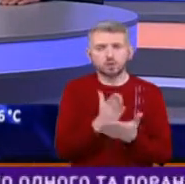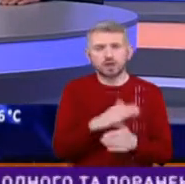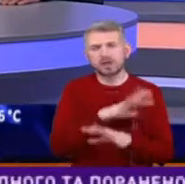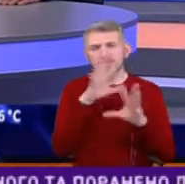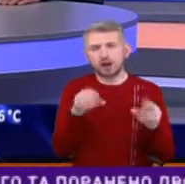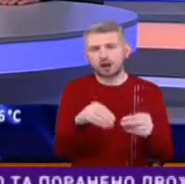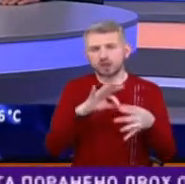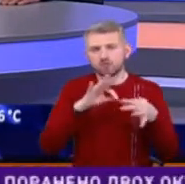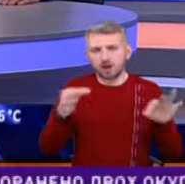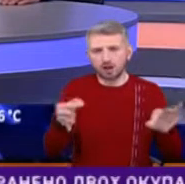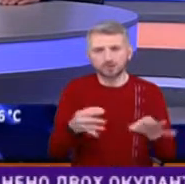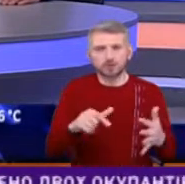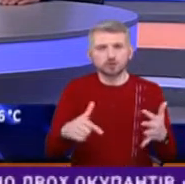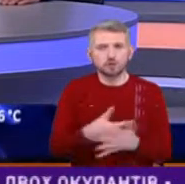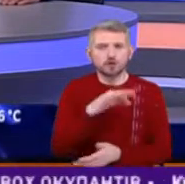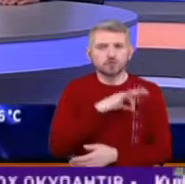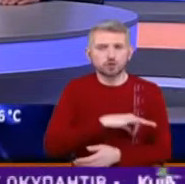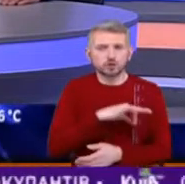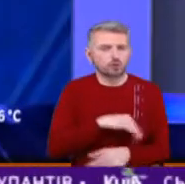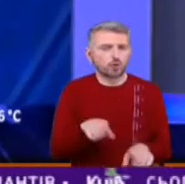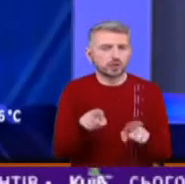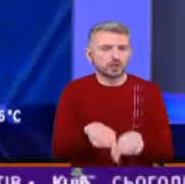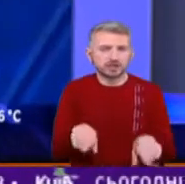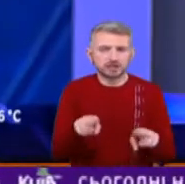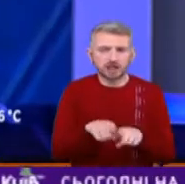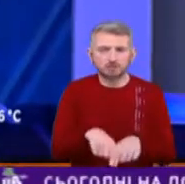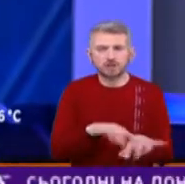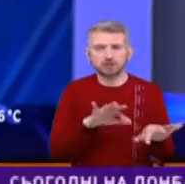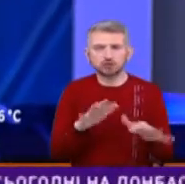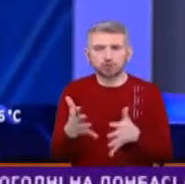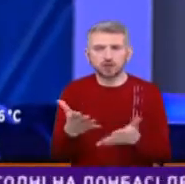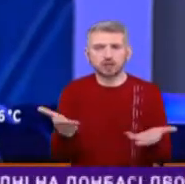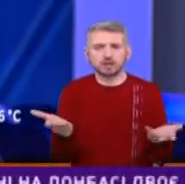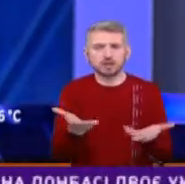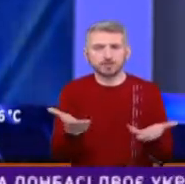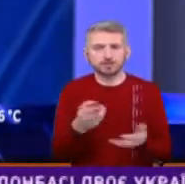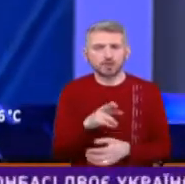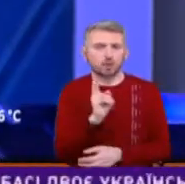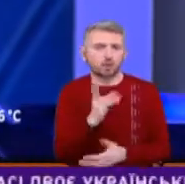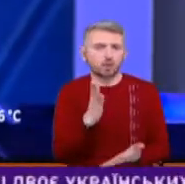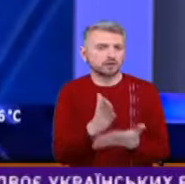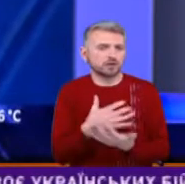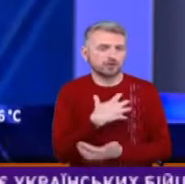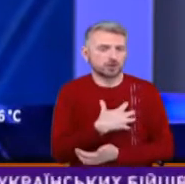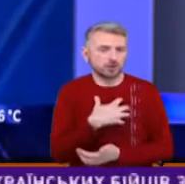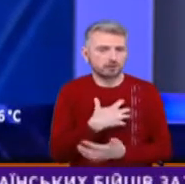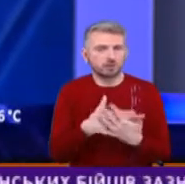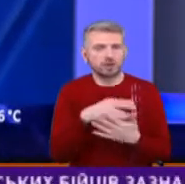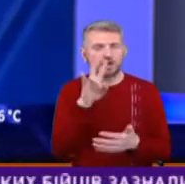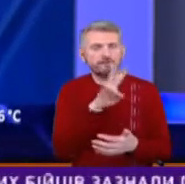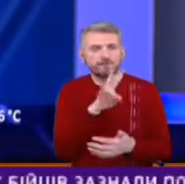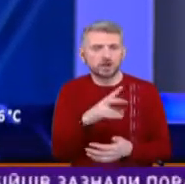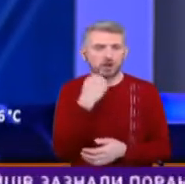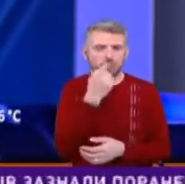загальних речей. Знову використовуються одні ті самі історії, там, які ну, для когось є сакральними, там, віра, мова,